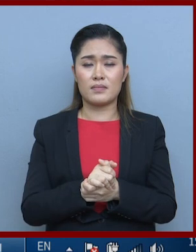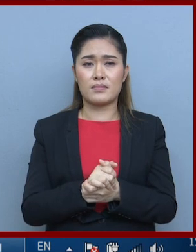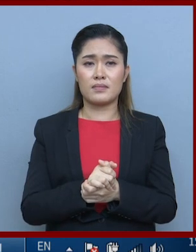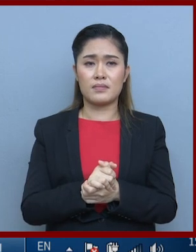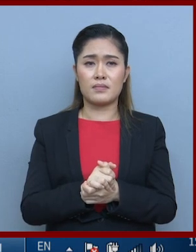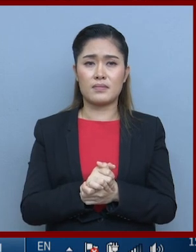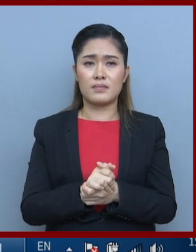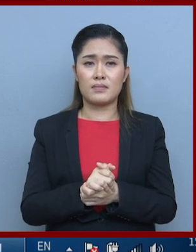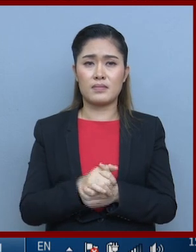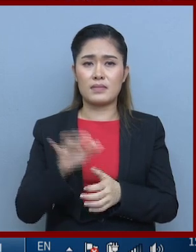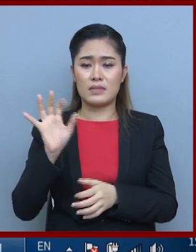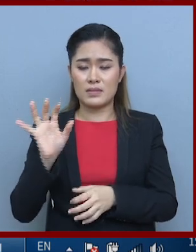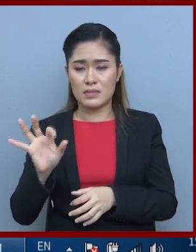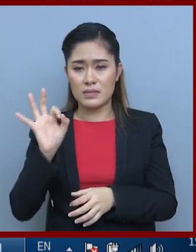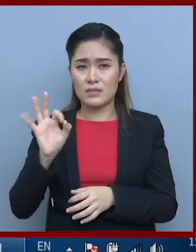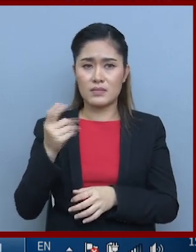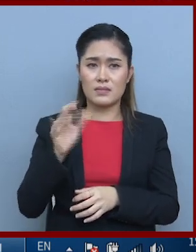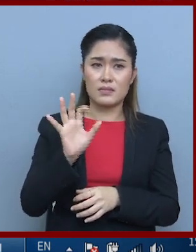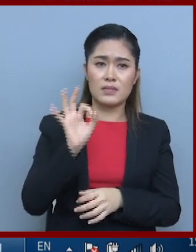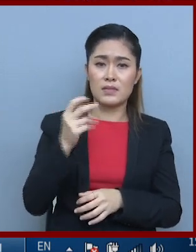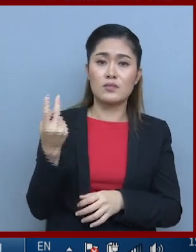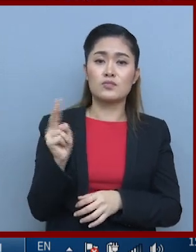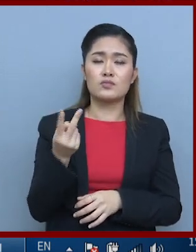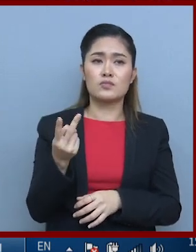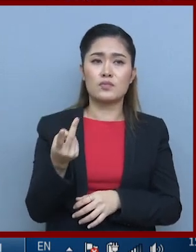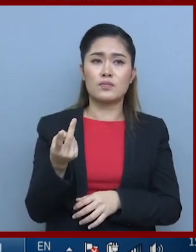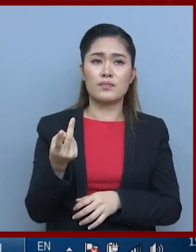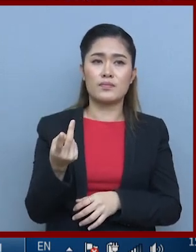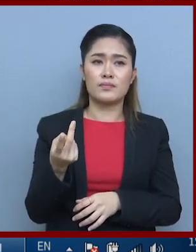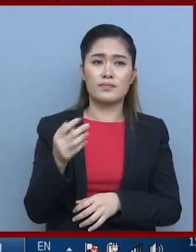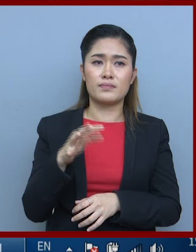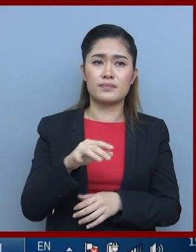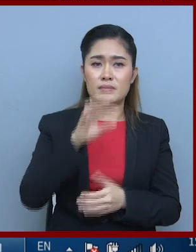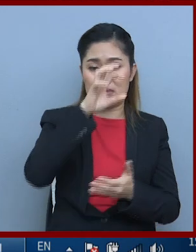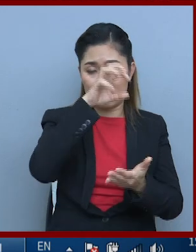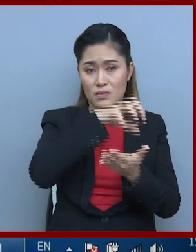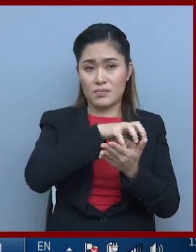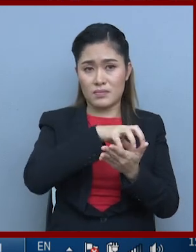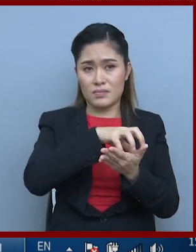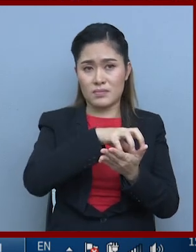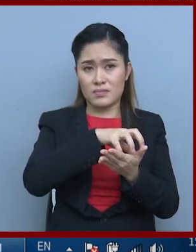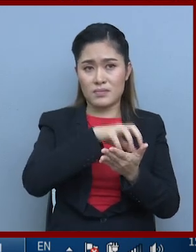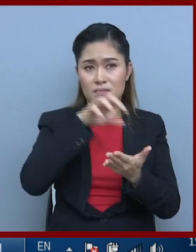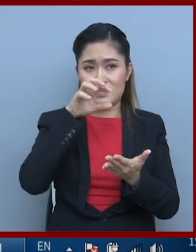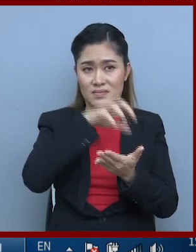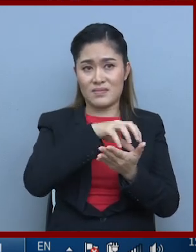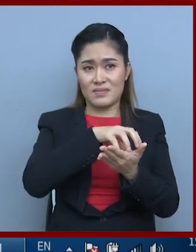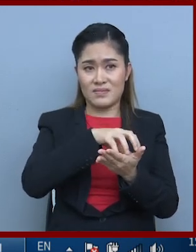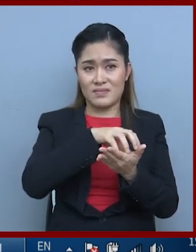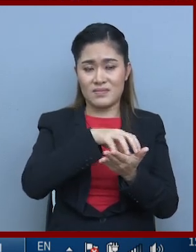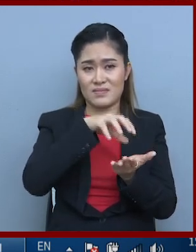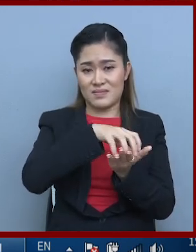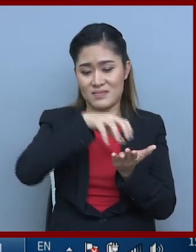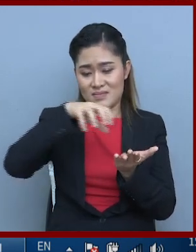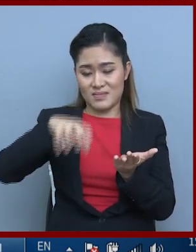เนี่ยค่อยเราทำการเลือกทั้ง2 control สั่ง copy คลิกตร